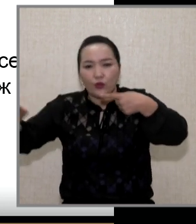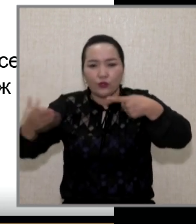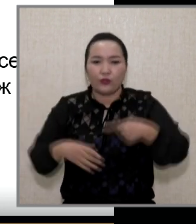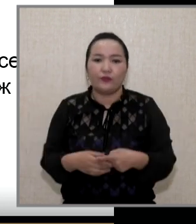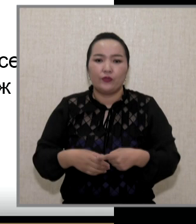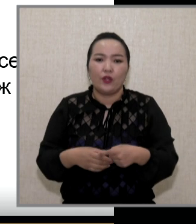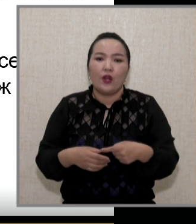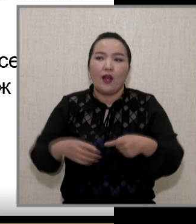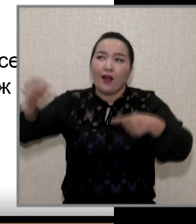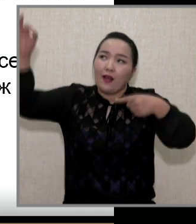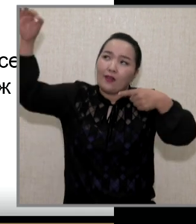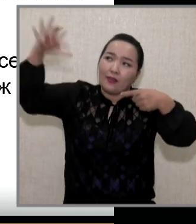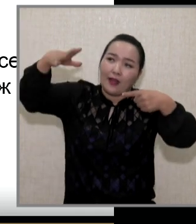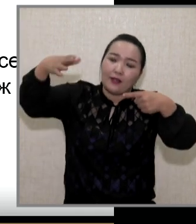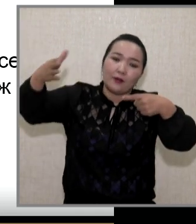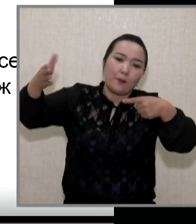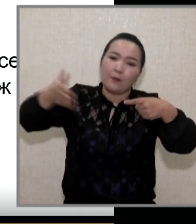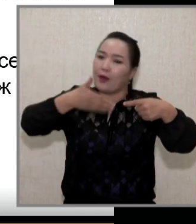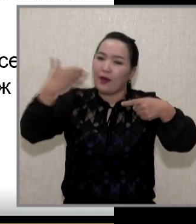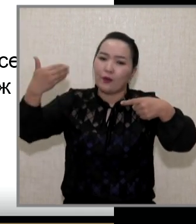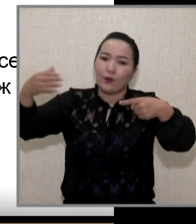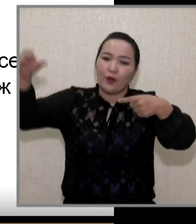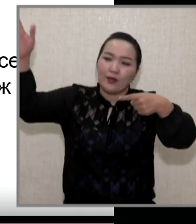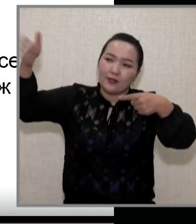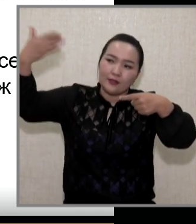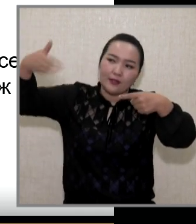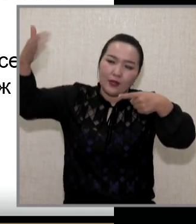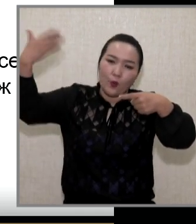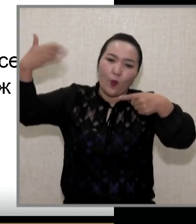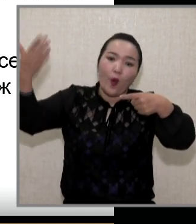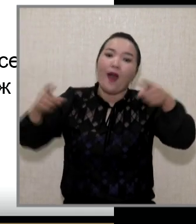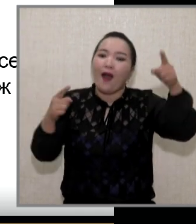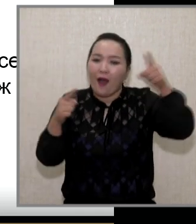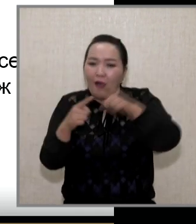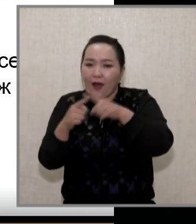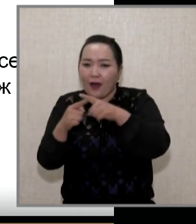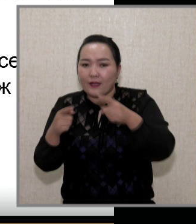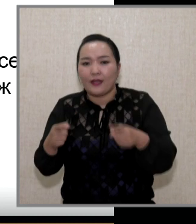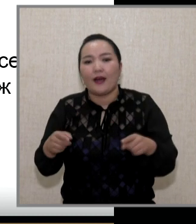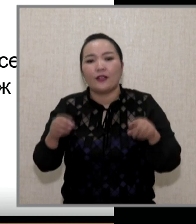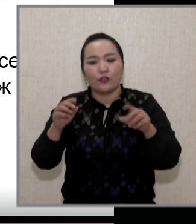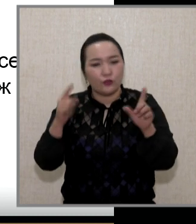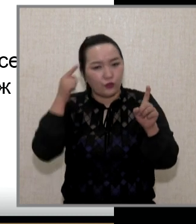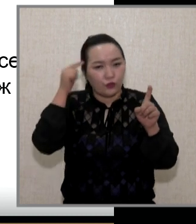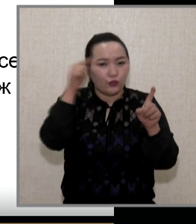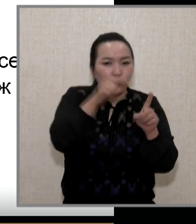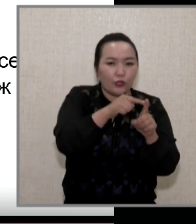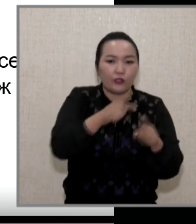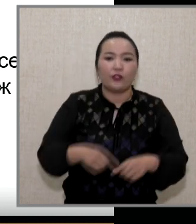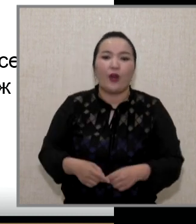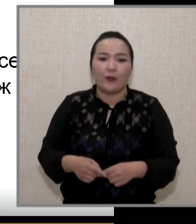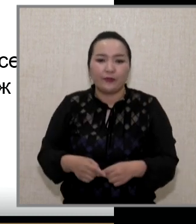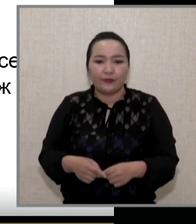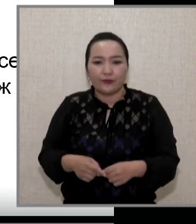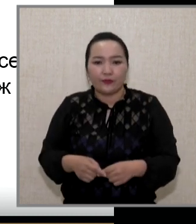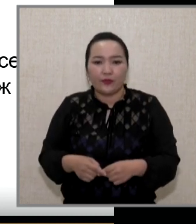нь ямар учиртай вэ гэвэл агаар салхи чөлөөтэй нэвтрэхээр бодож сантиметра сонгож хийх хэрэгтэй. За харин нар үзүүлэхгүй байх хэрэгтэй.